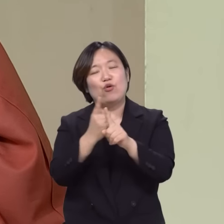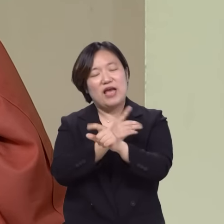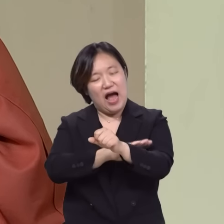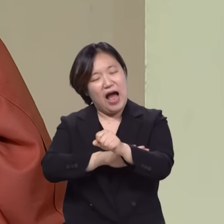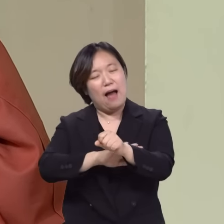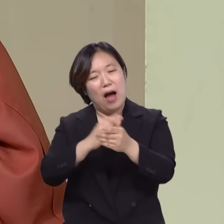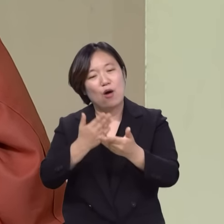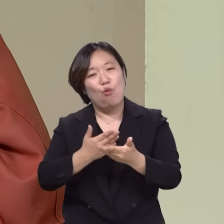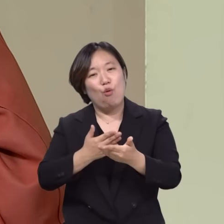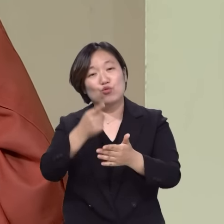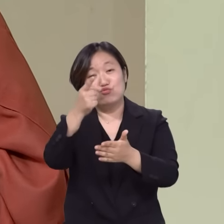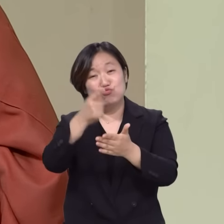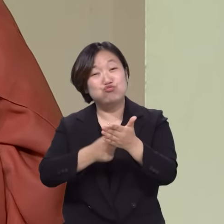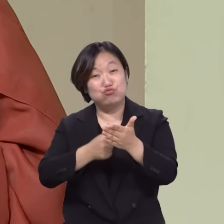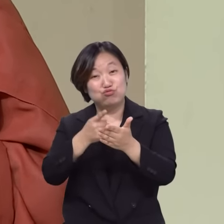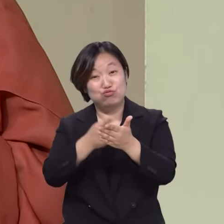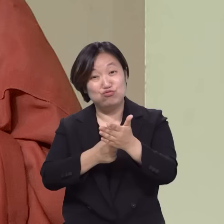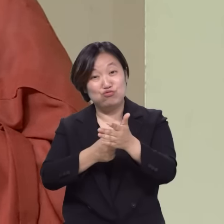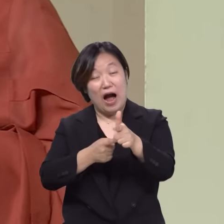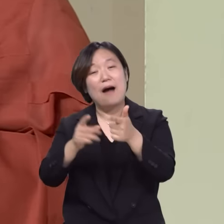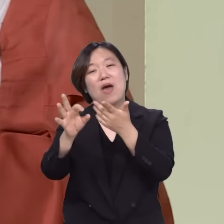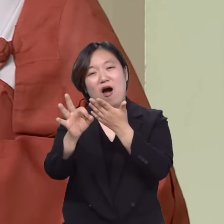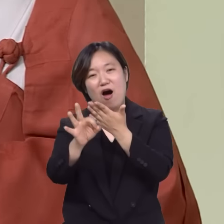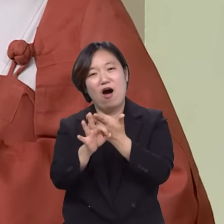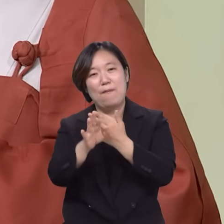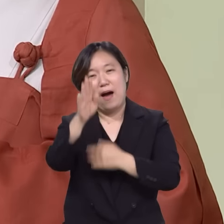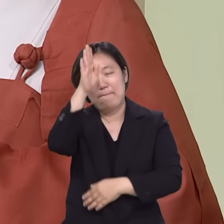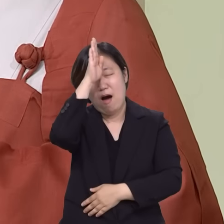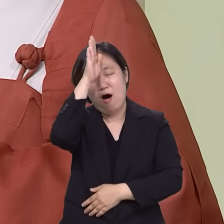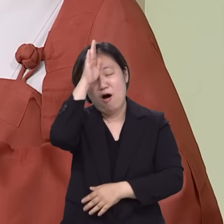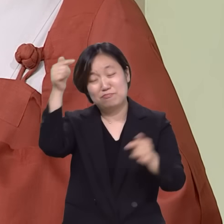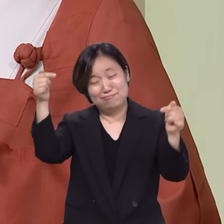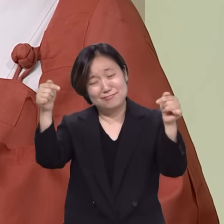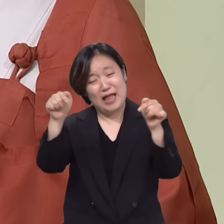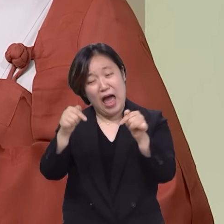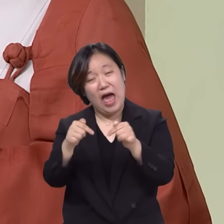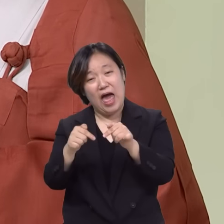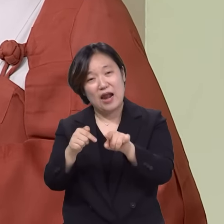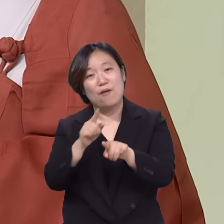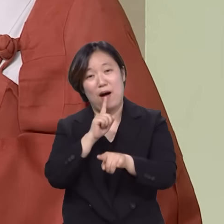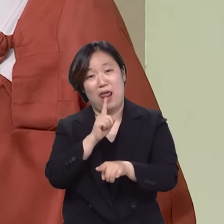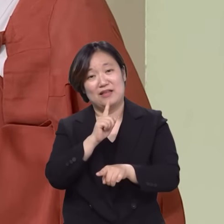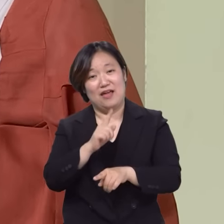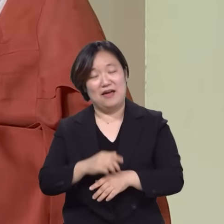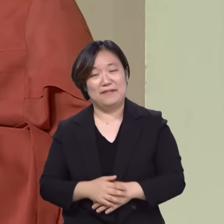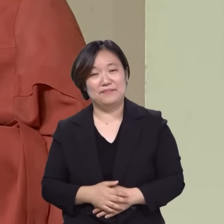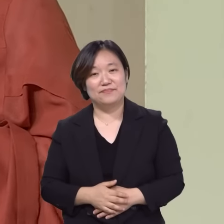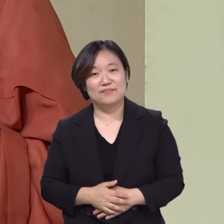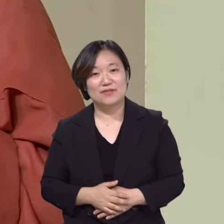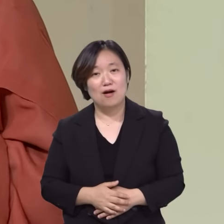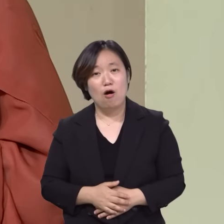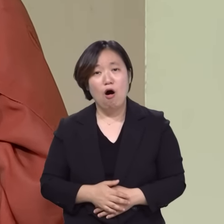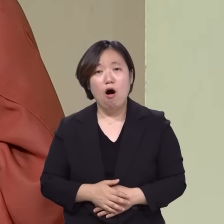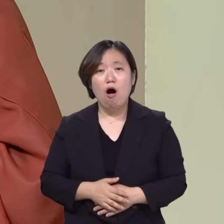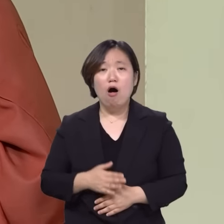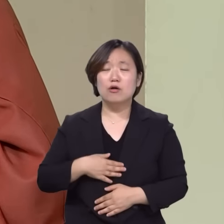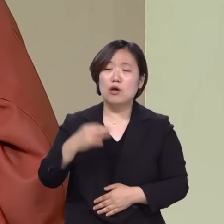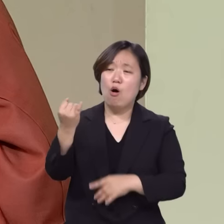수술하면 이제 낫게 될 것이다 뭐 이렇게 말씀을 잘해 줬나 봅니다 그러니까 그